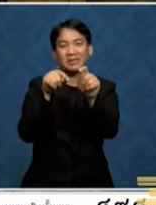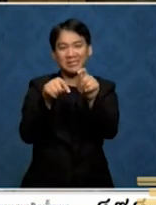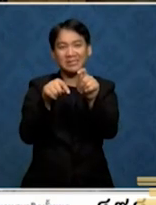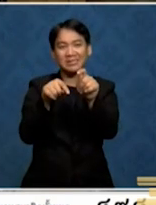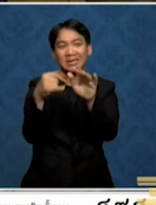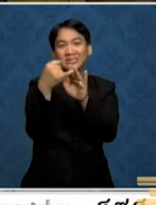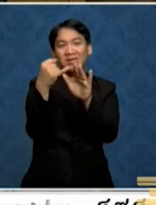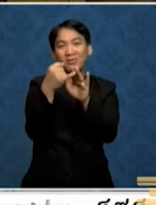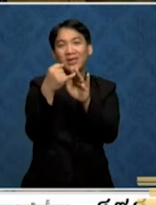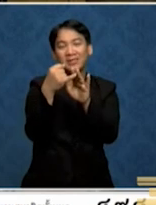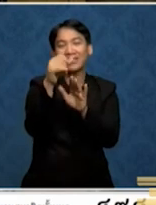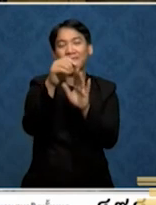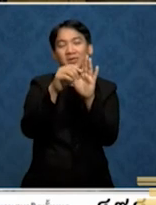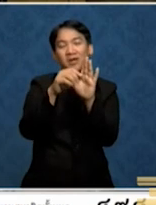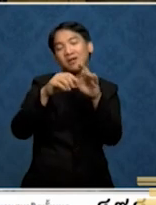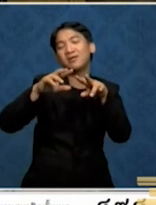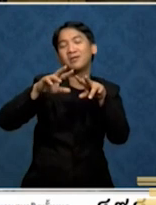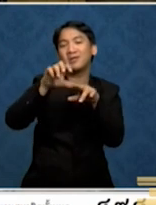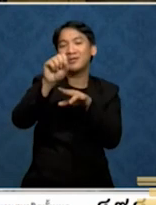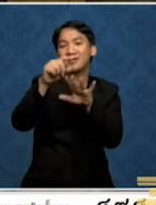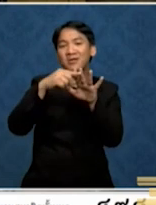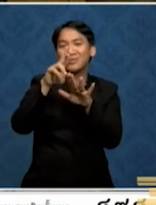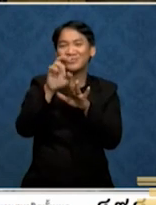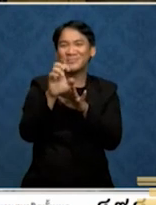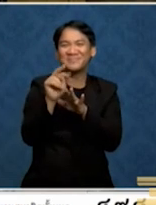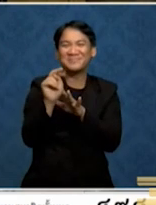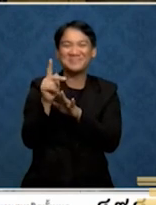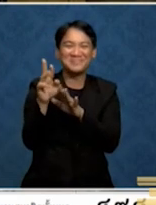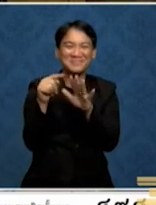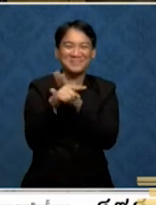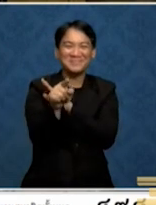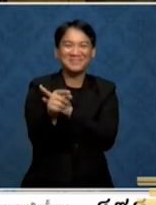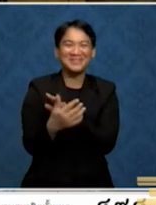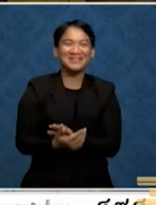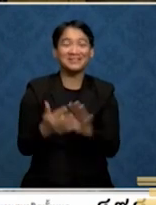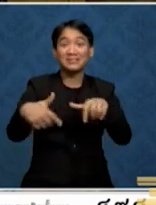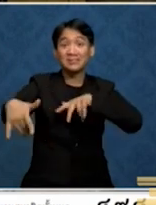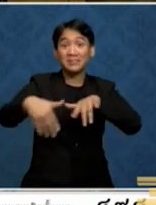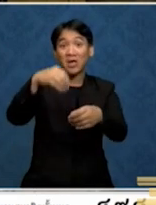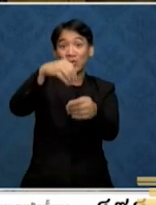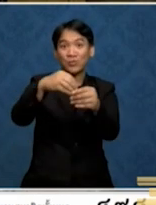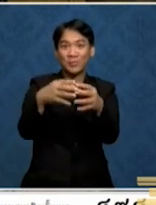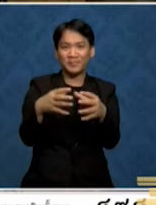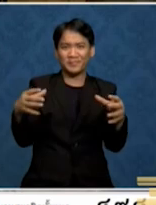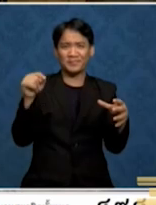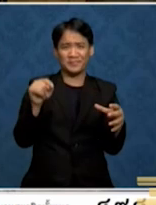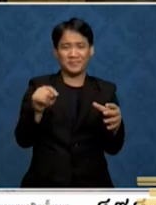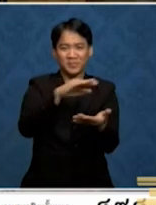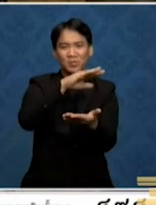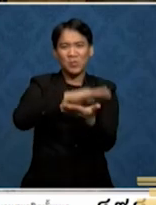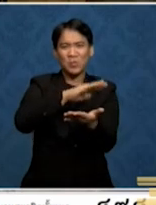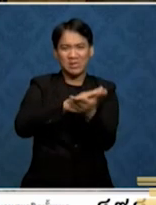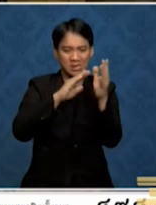รักจังหวัดสุรินทร์ซึ่งถนนสายนี้เป็นถนนที่มีชุมชนอยู่อย่างหนาแน่นมีโรงเรียนอยู่หลายโรงเรียนค่ะท่านประธ